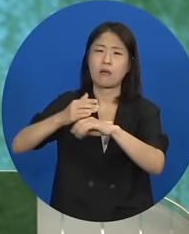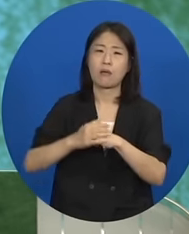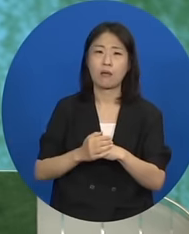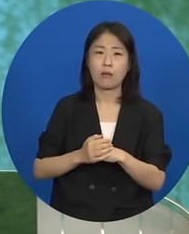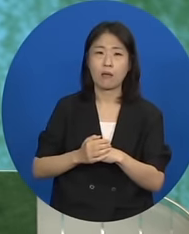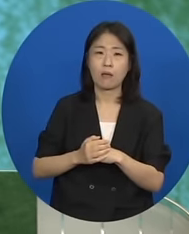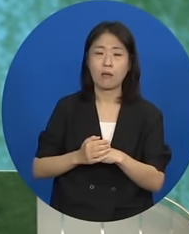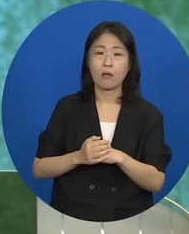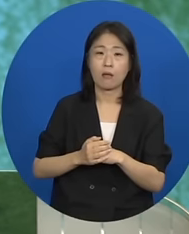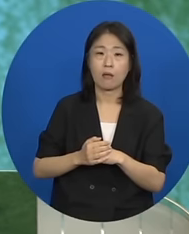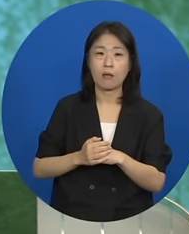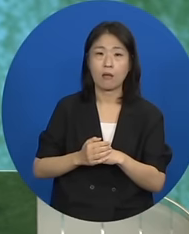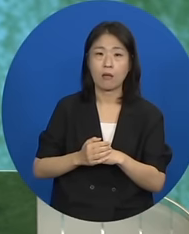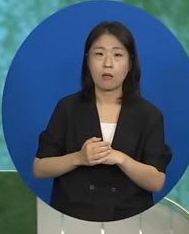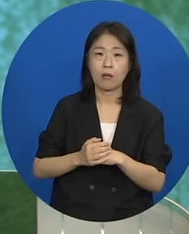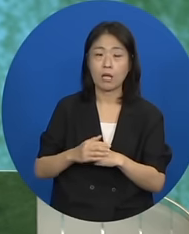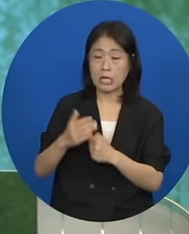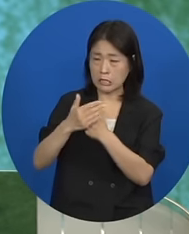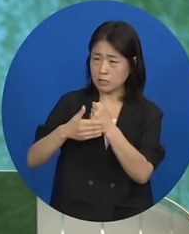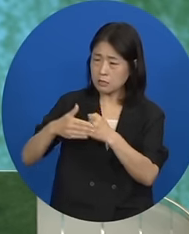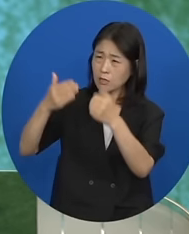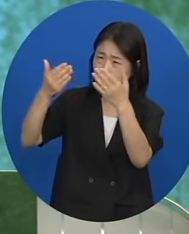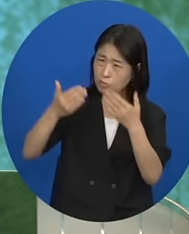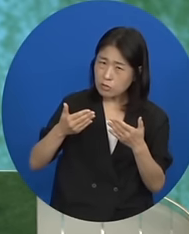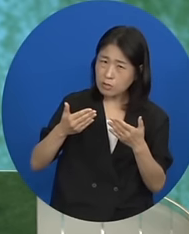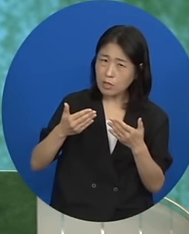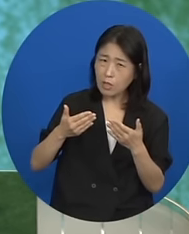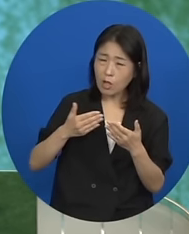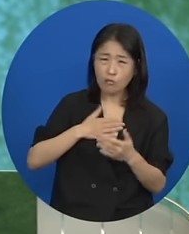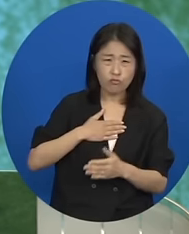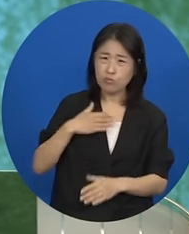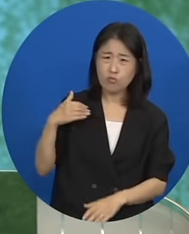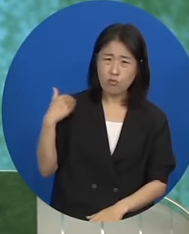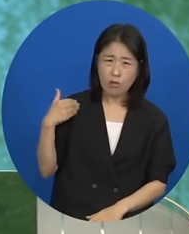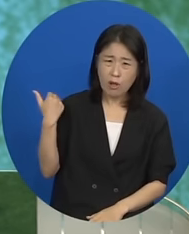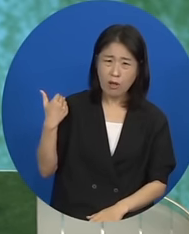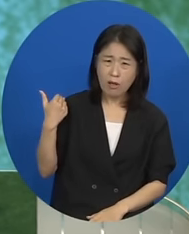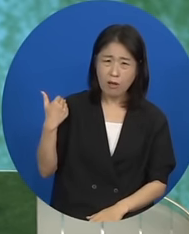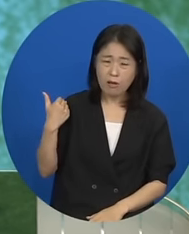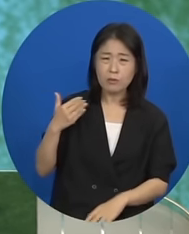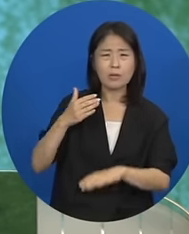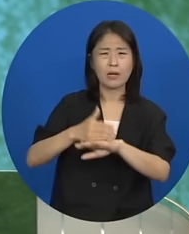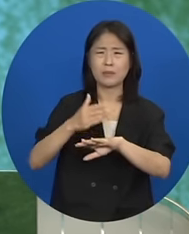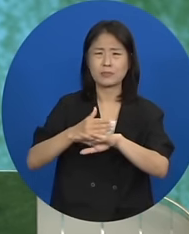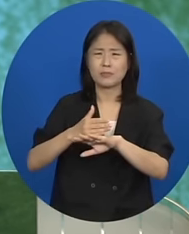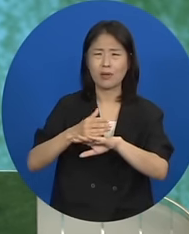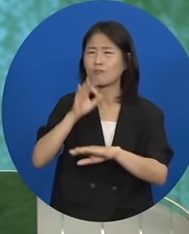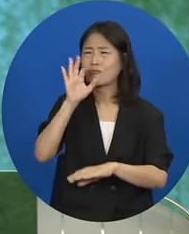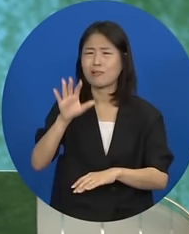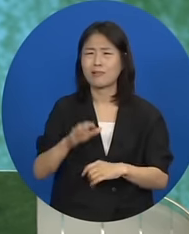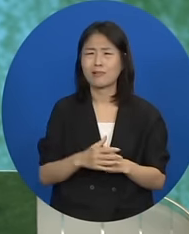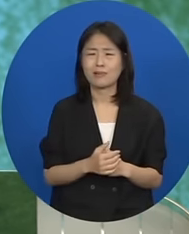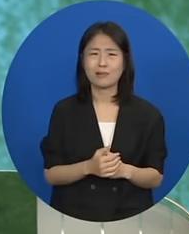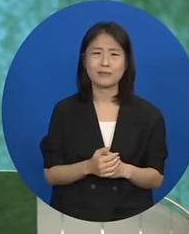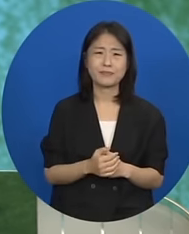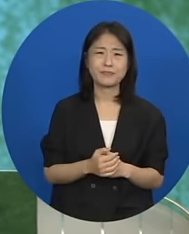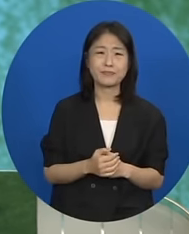주셔도 우리가 보지 못하면 감사할 수가 없는 것이죠 어느날